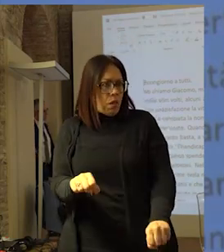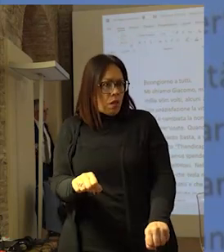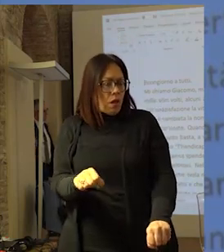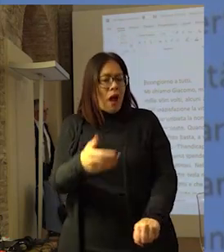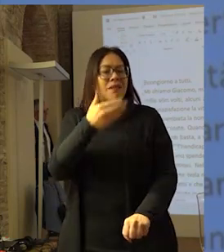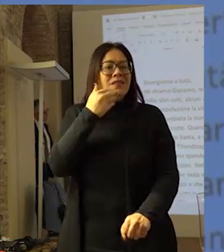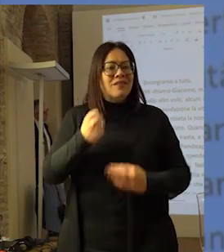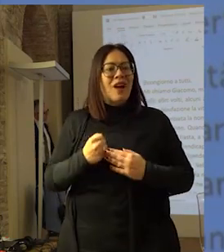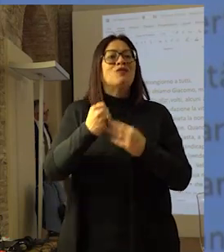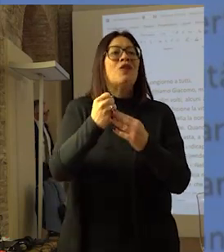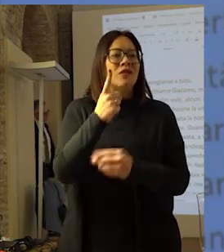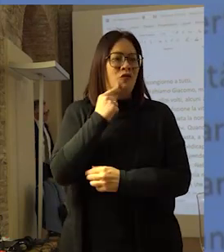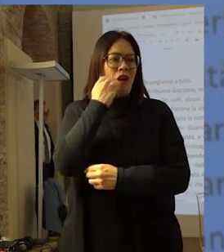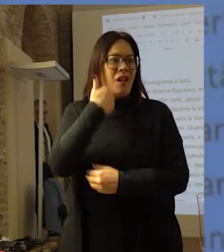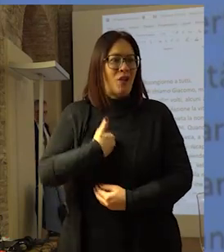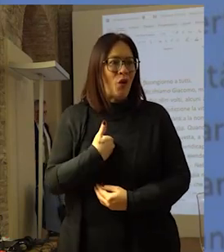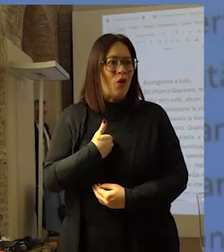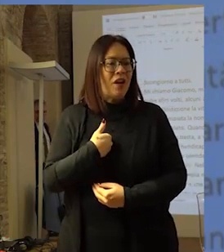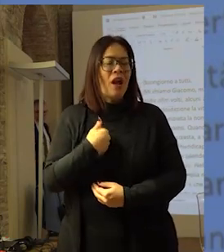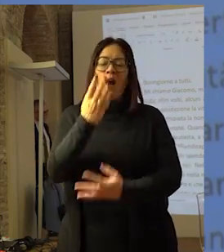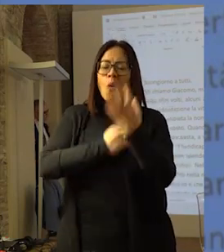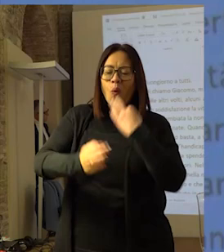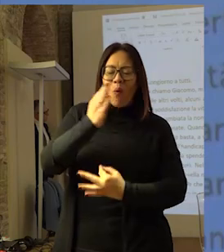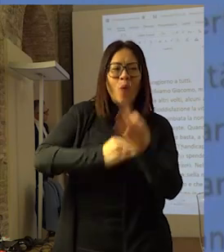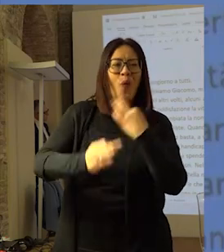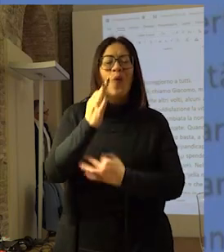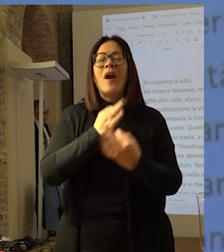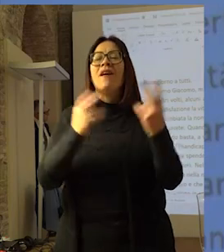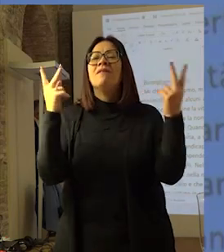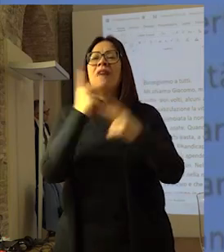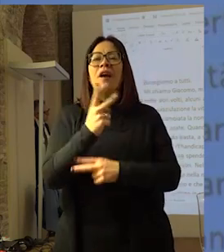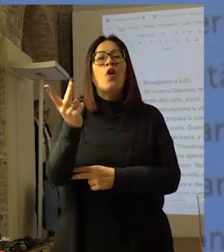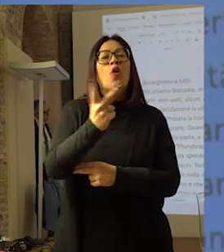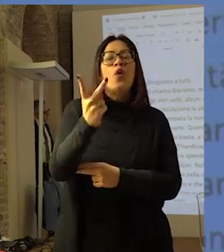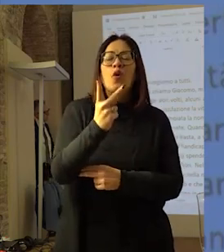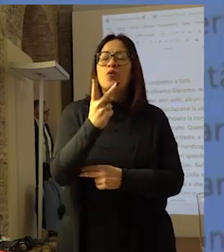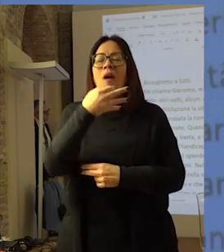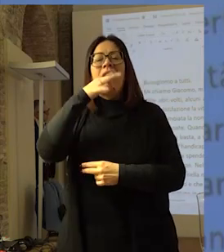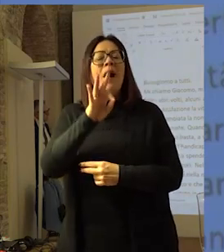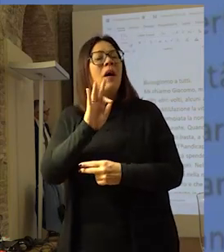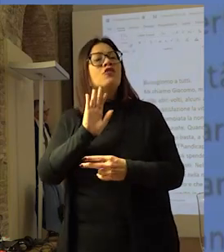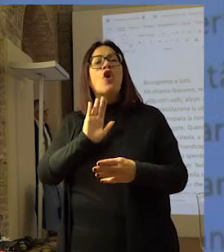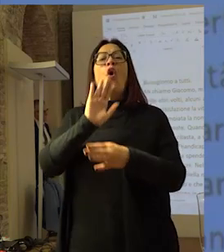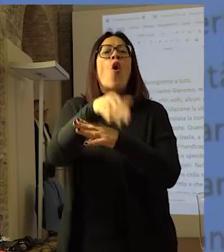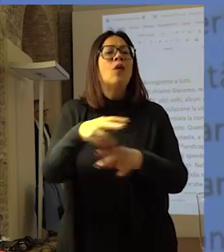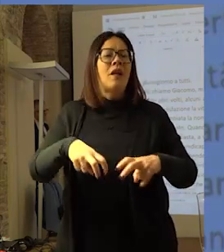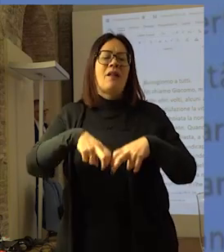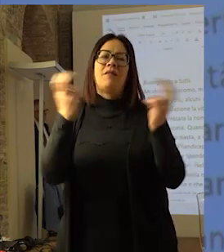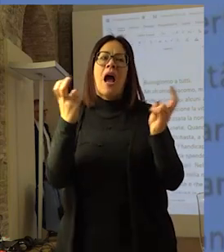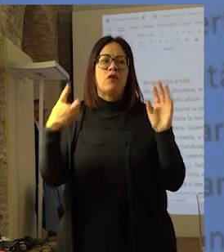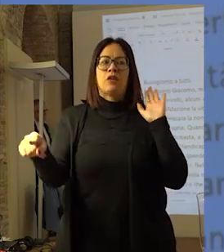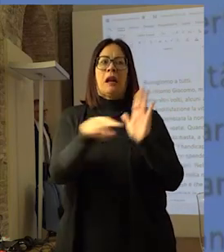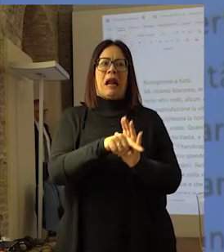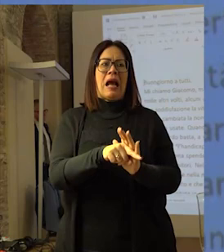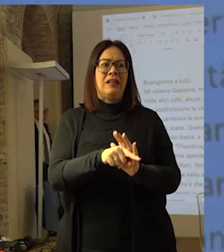miei genitori. Nel prendersi cura di me sono stati capaci di andare oltre una diagnosi infausta e di vedere